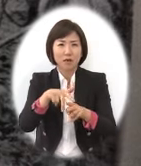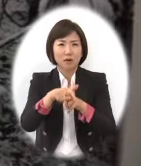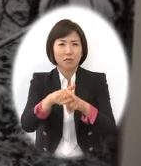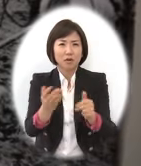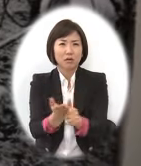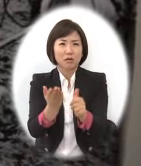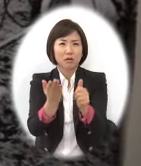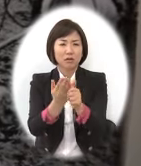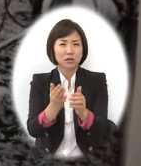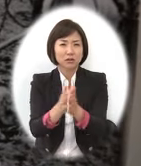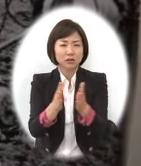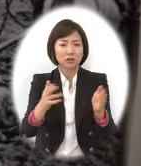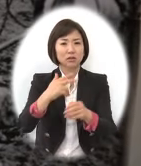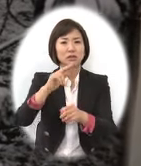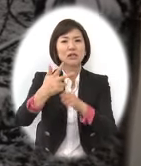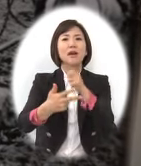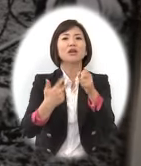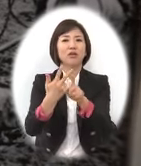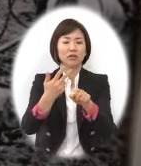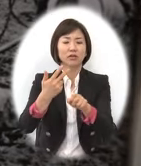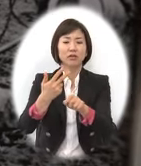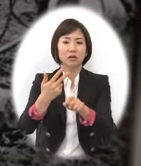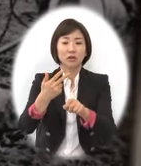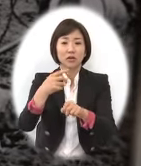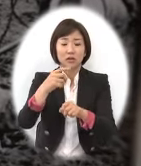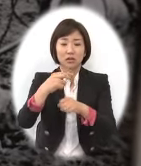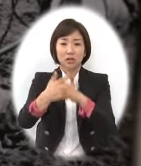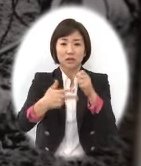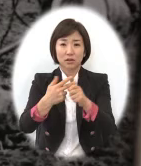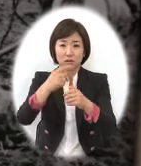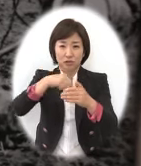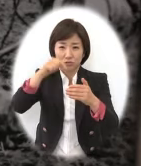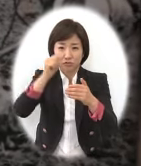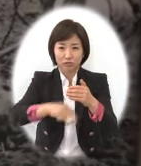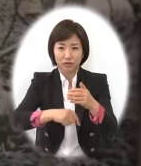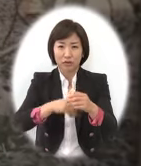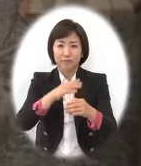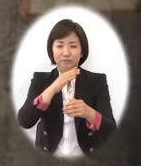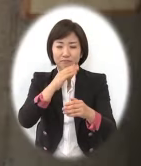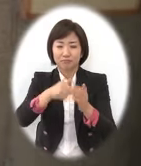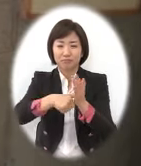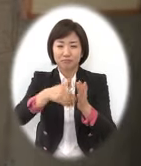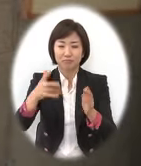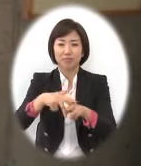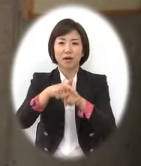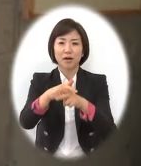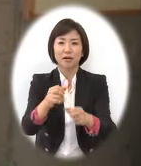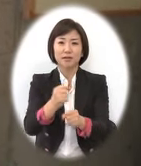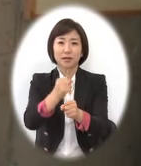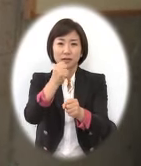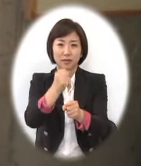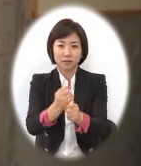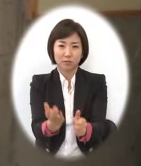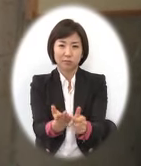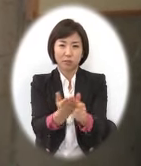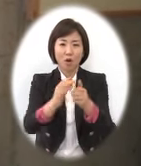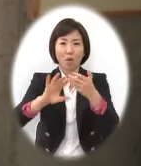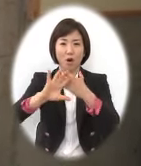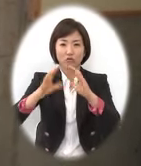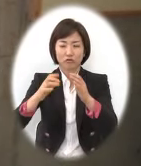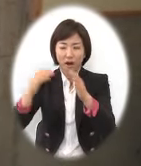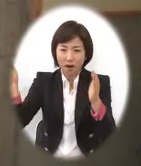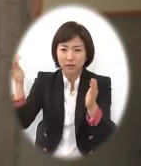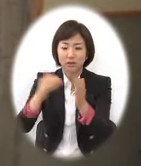시작한 700년이고 그리고 또 그런 역사 속에서 명말을 생산해서 외국까지